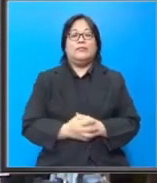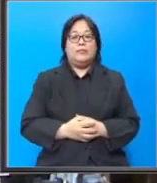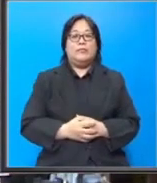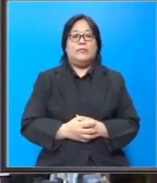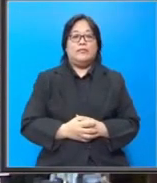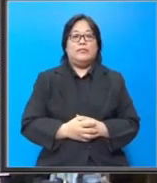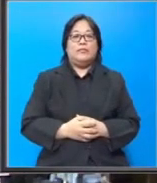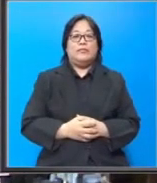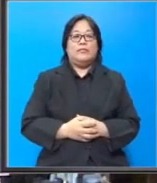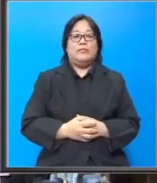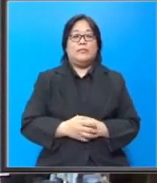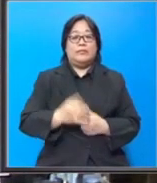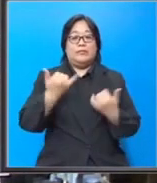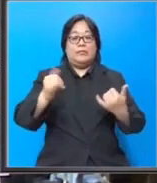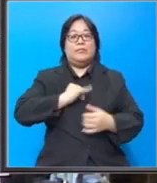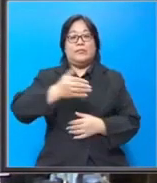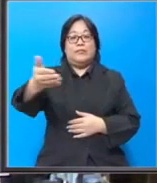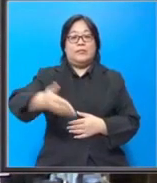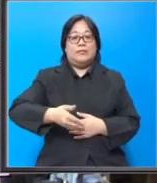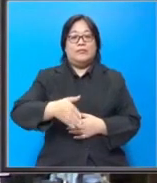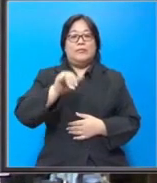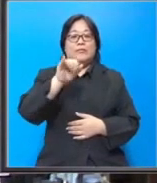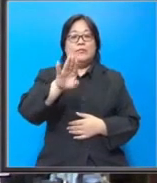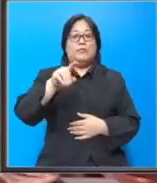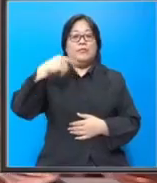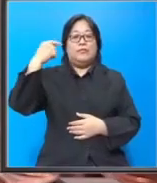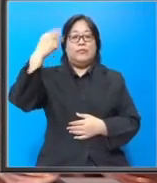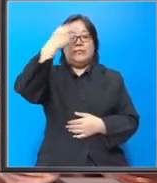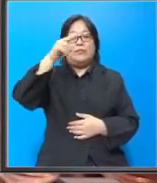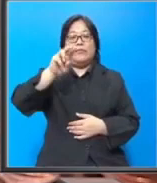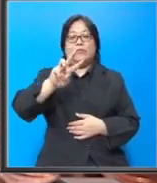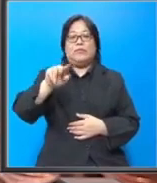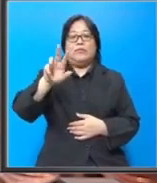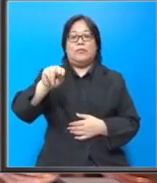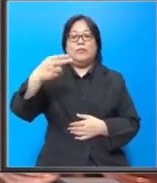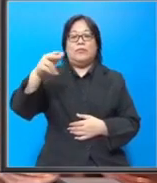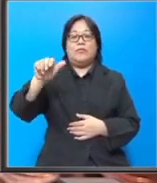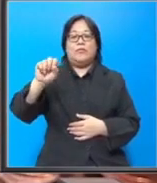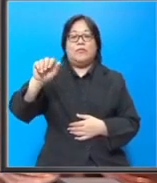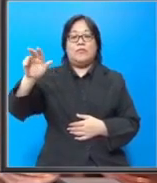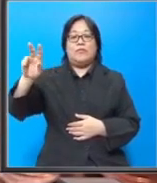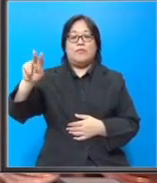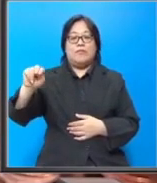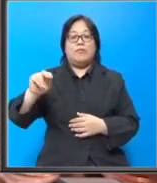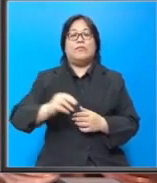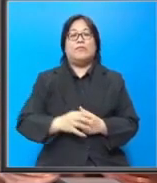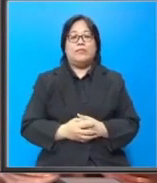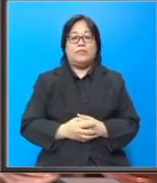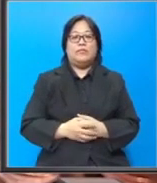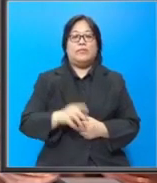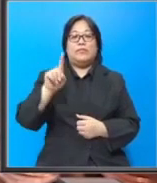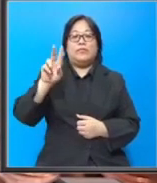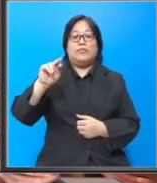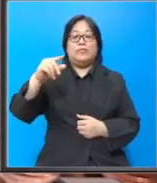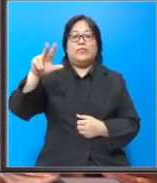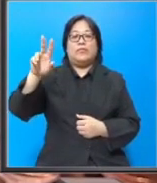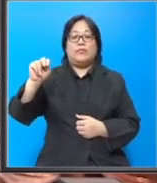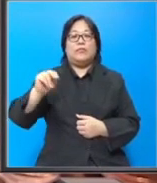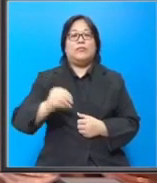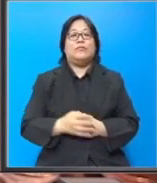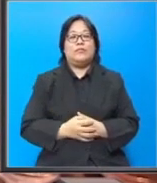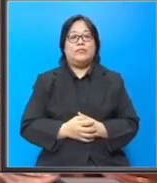Hai karena saya jemput yang berhormat tuan Haji one Hasan Muhammad Ramli dungun